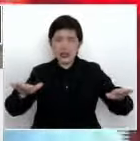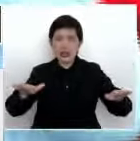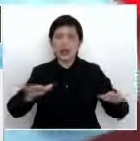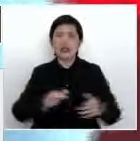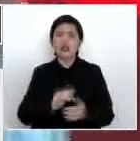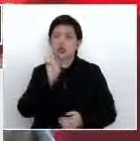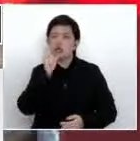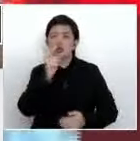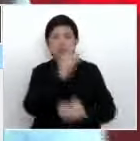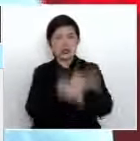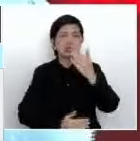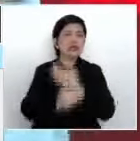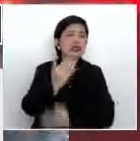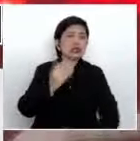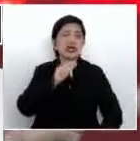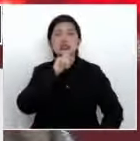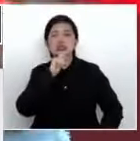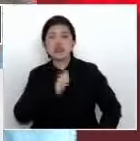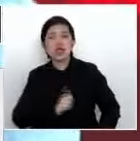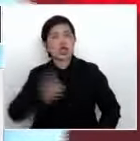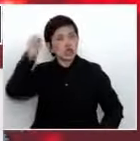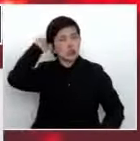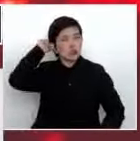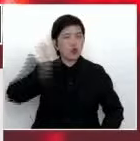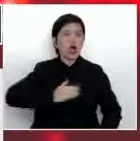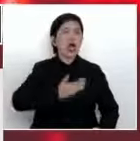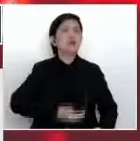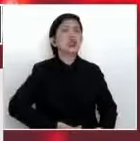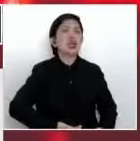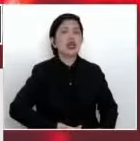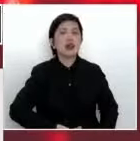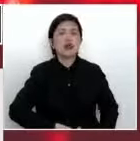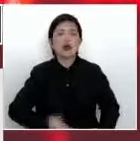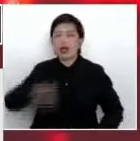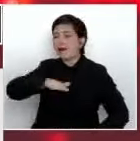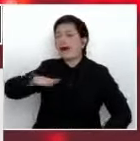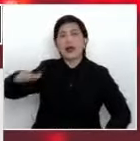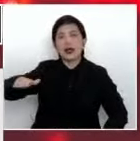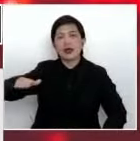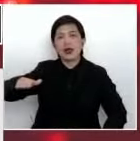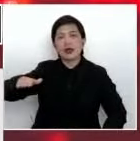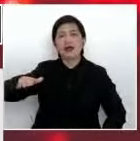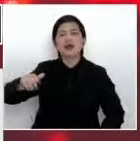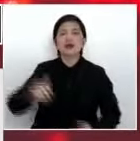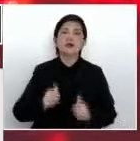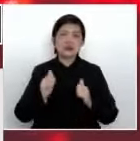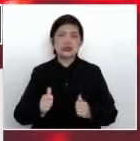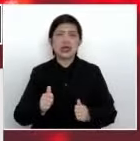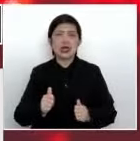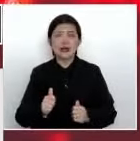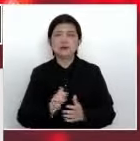disabilitas lansia ibu-ibu hamil maupun anak-anak itu mendapatkan